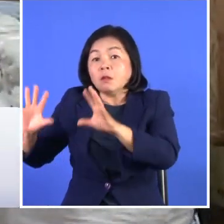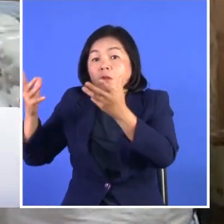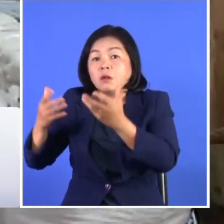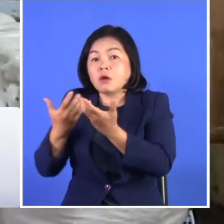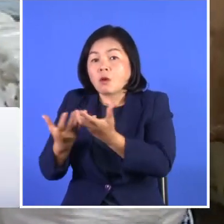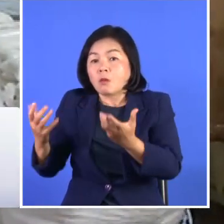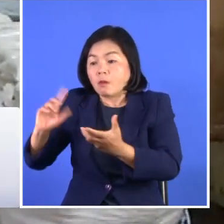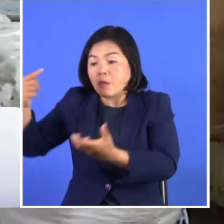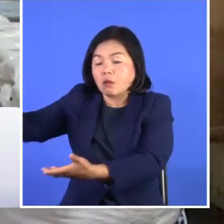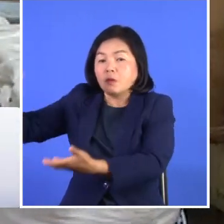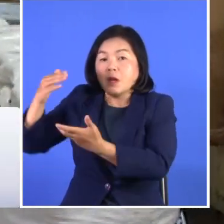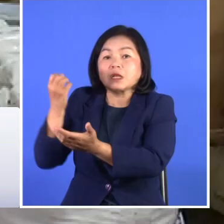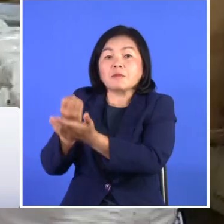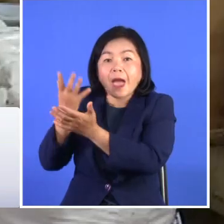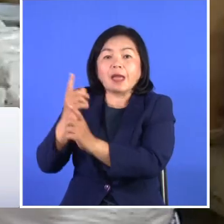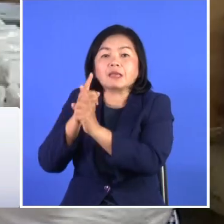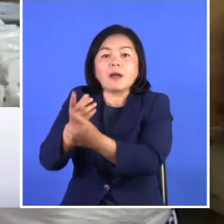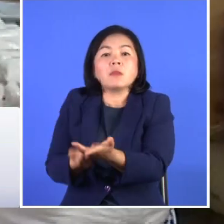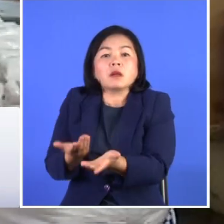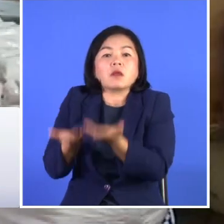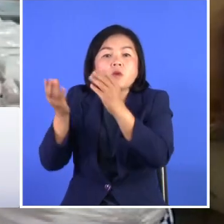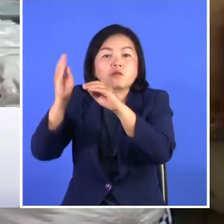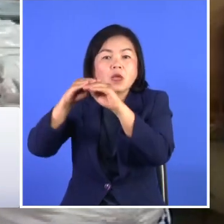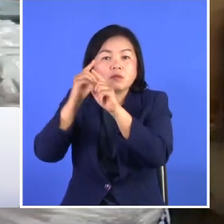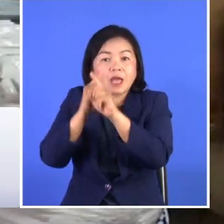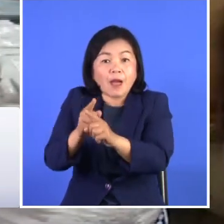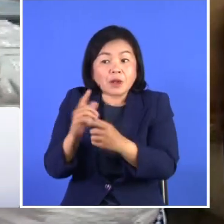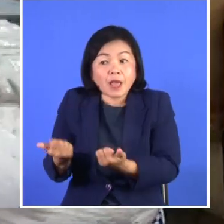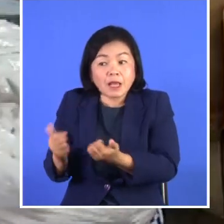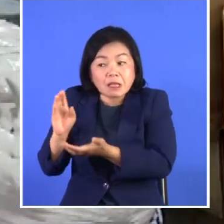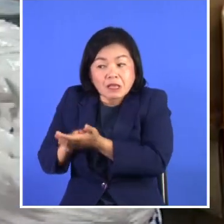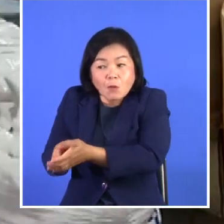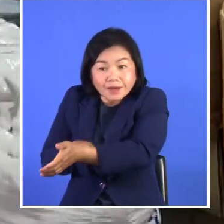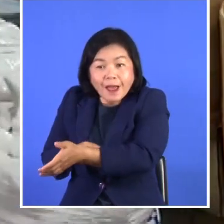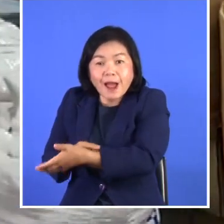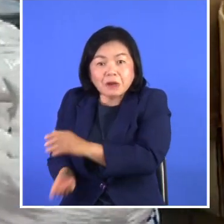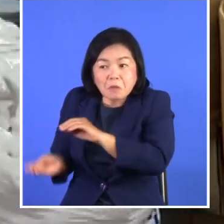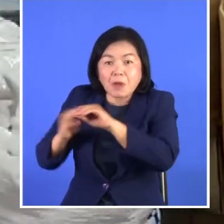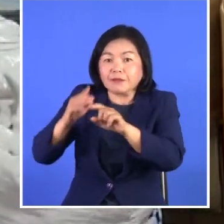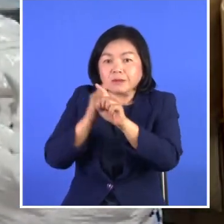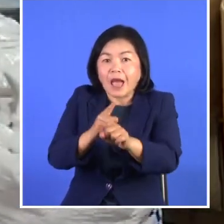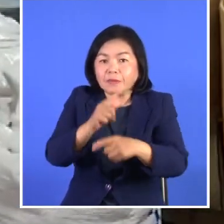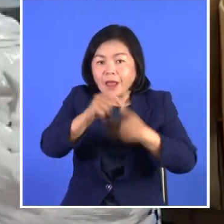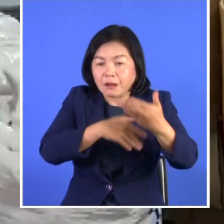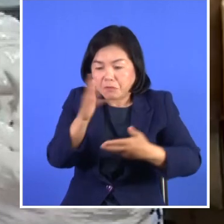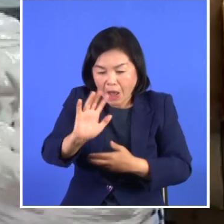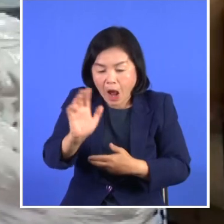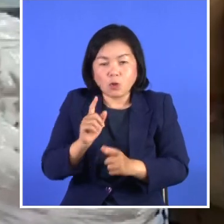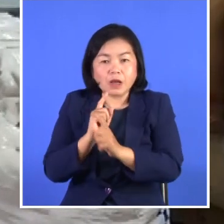ใหม่เข้ามาในราคาสูงกว่าเนี่ยก็ค่อยปรับราคาแล้วกันไม่ใช่ปรับของเก่าด้วย มันจะได้เป็นการถั่วช่วยเหลือกันไปก่